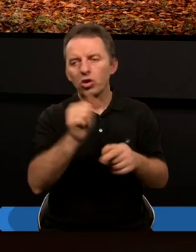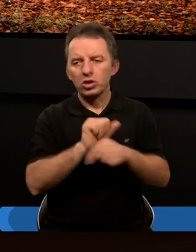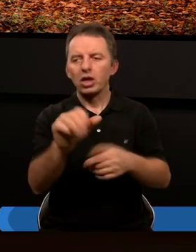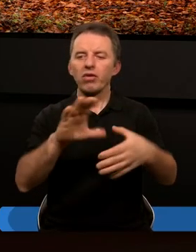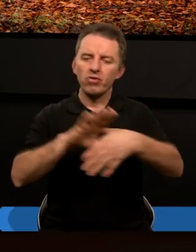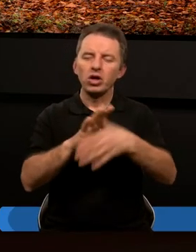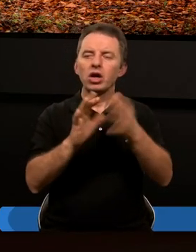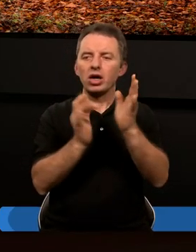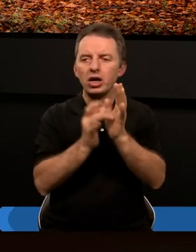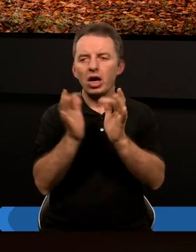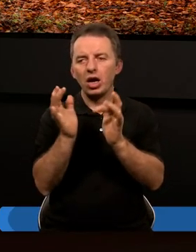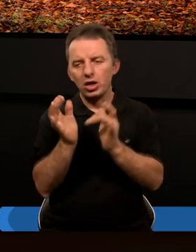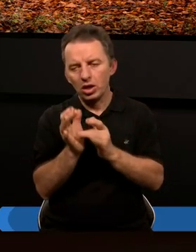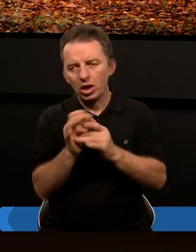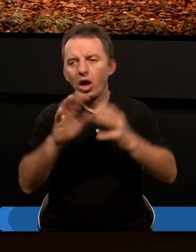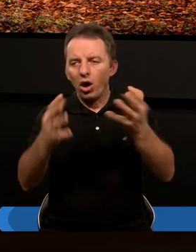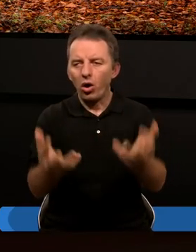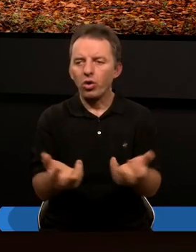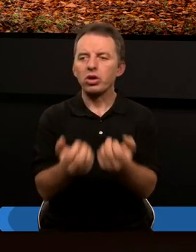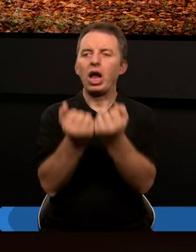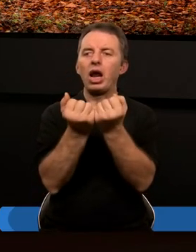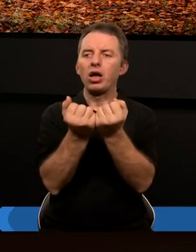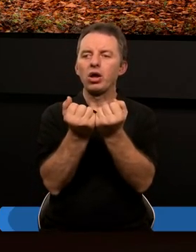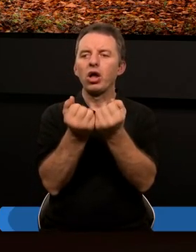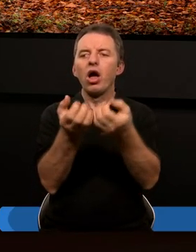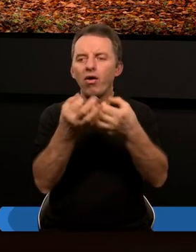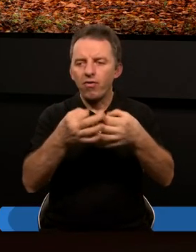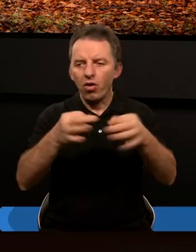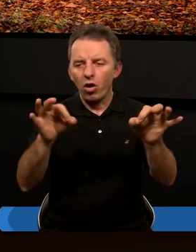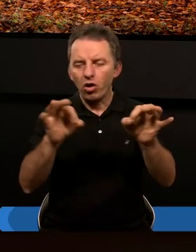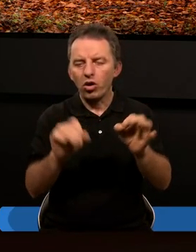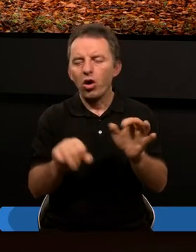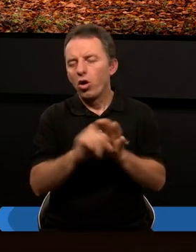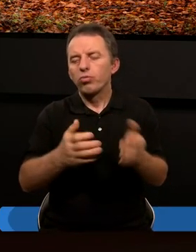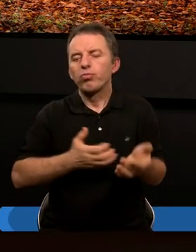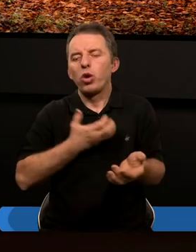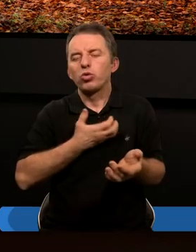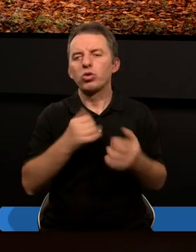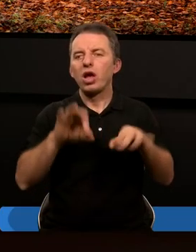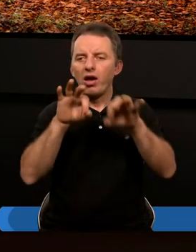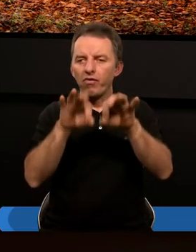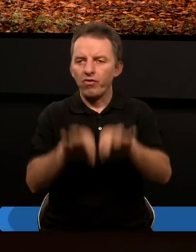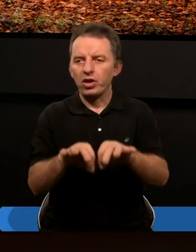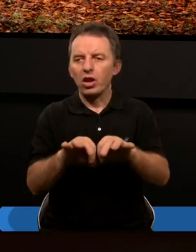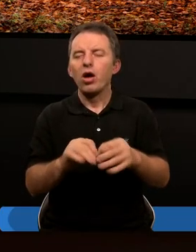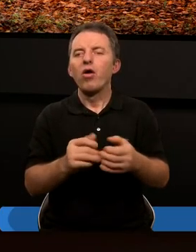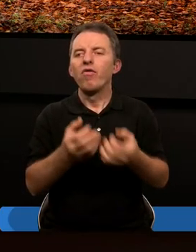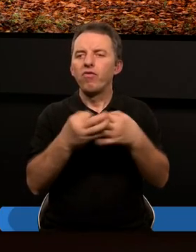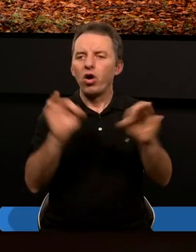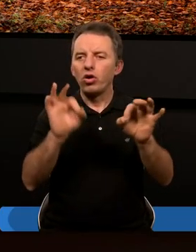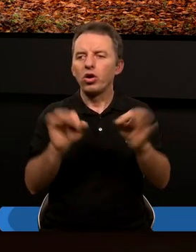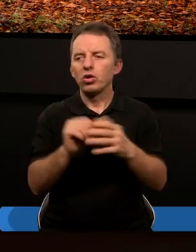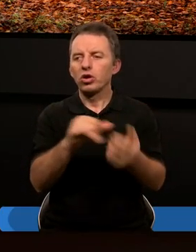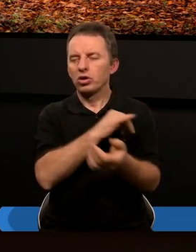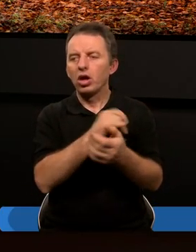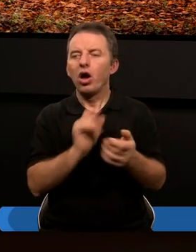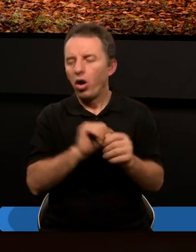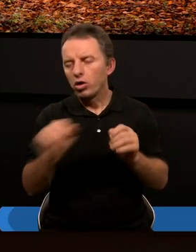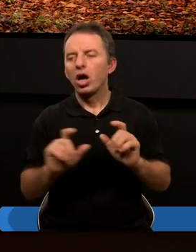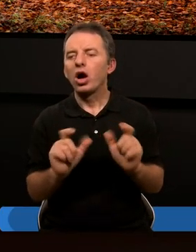Chrystusie i w ten sposób odnaleźć wolność od poczucia winy, wolność od grzechu, ale też w